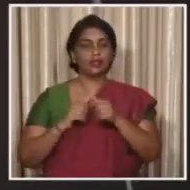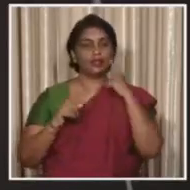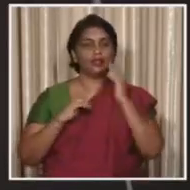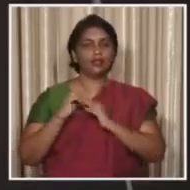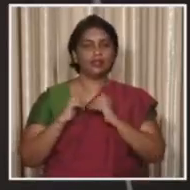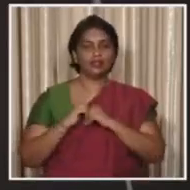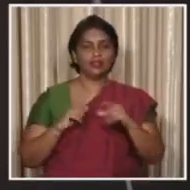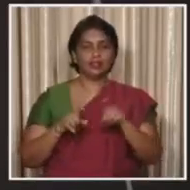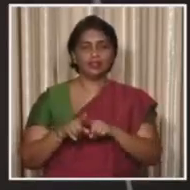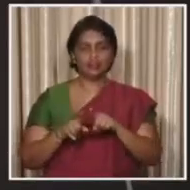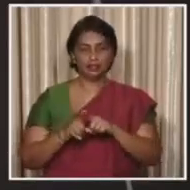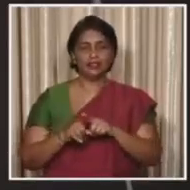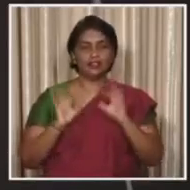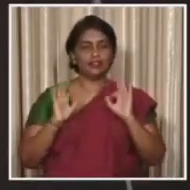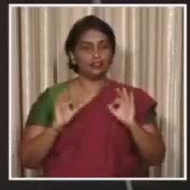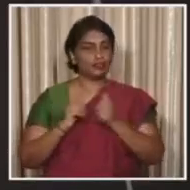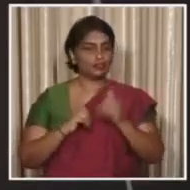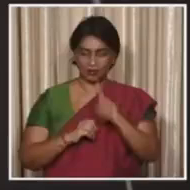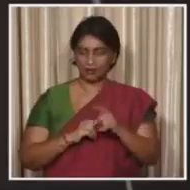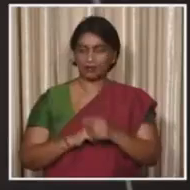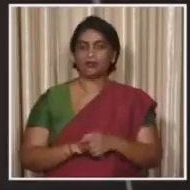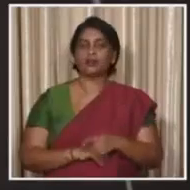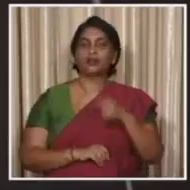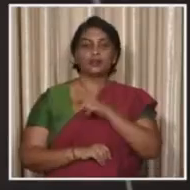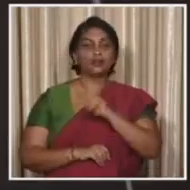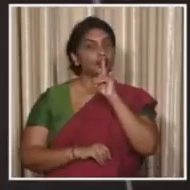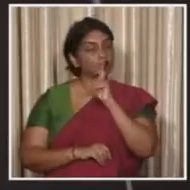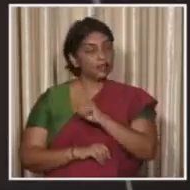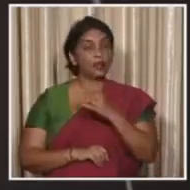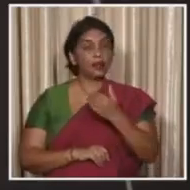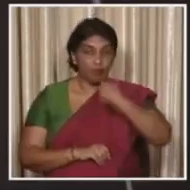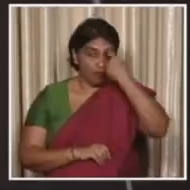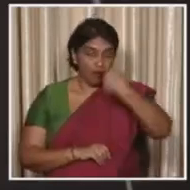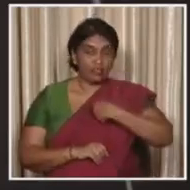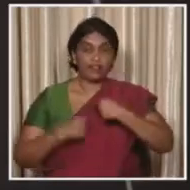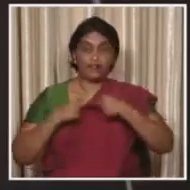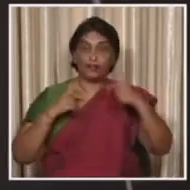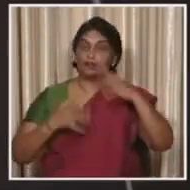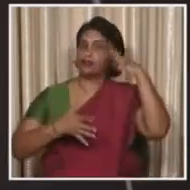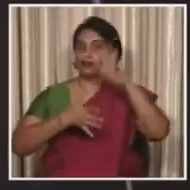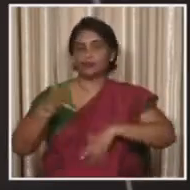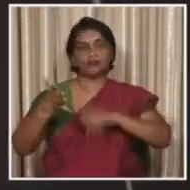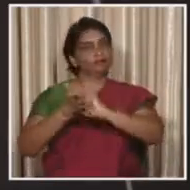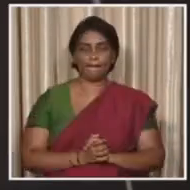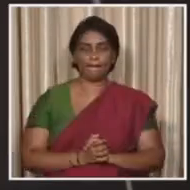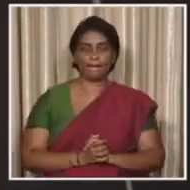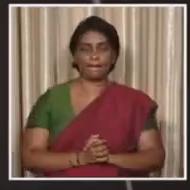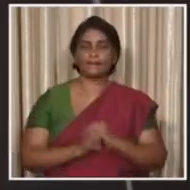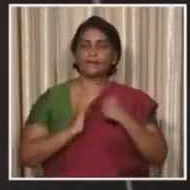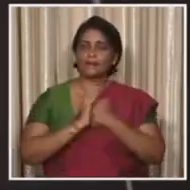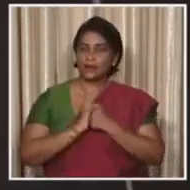සියලු කටයුතු සූදානම් කරන්නම් කියලා කියලා ඔහුට කියලා තිබෙනවා මට විරුද්ධව ඔහුගෙන් ප්‍රකාශයක් ලබා දෙන්න කියලා.